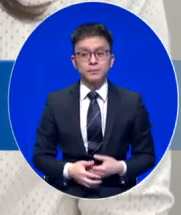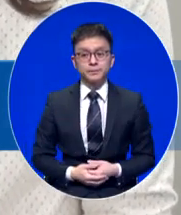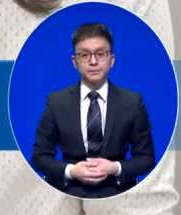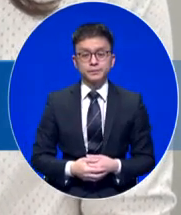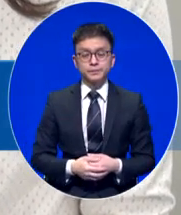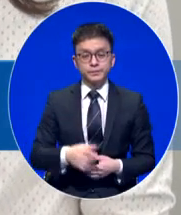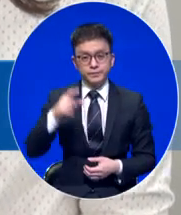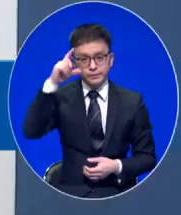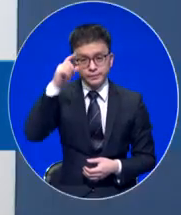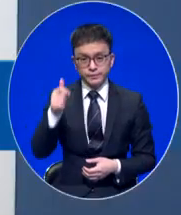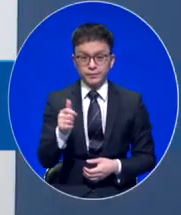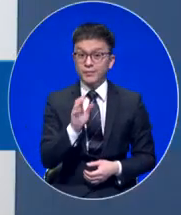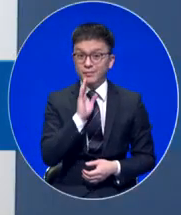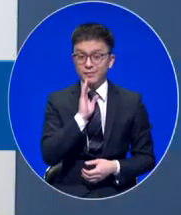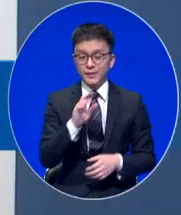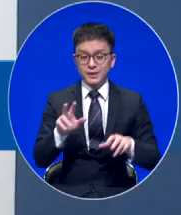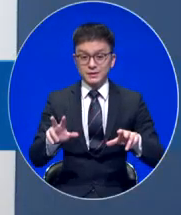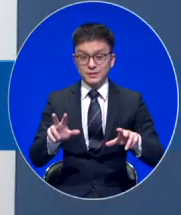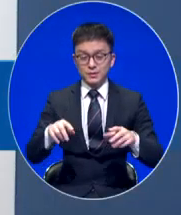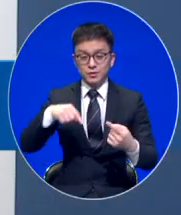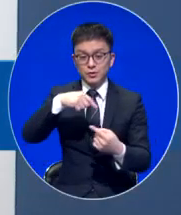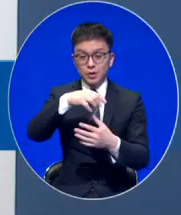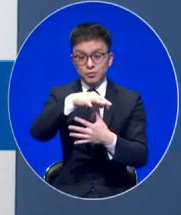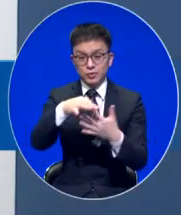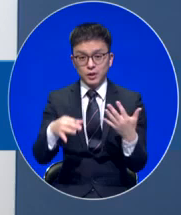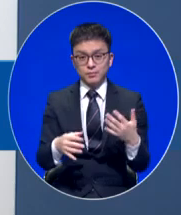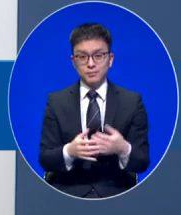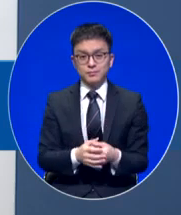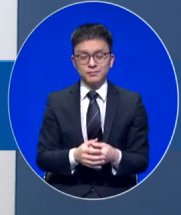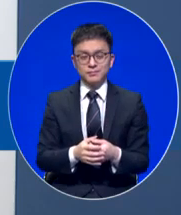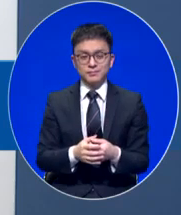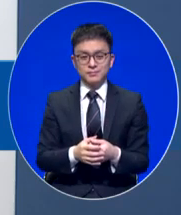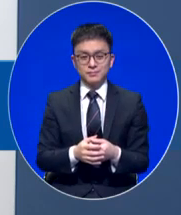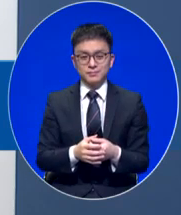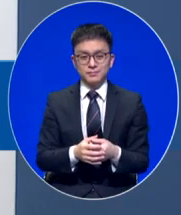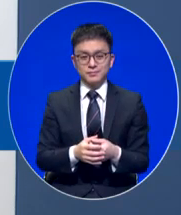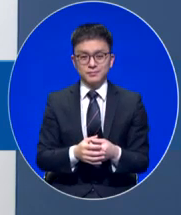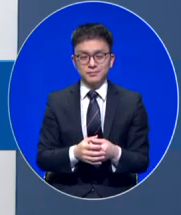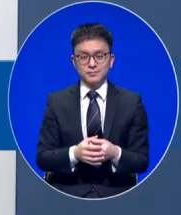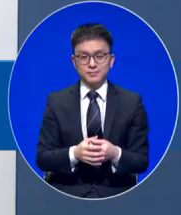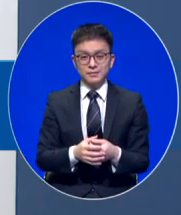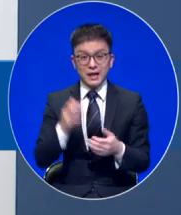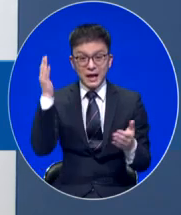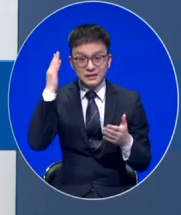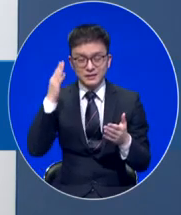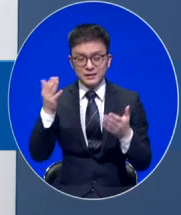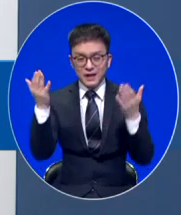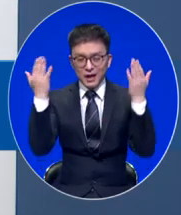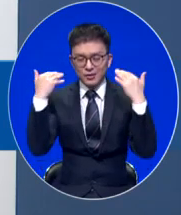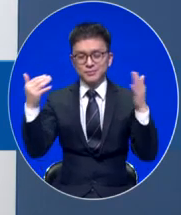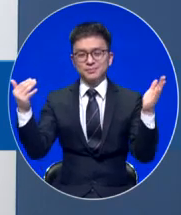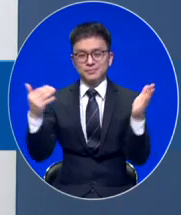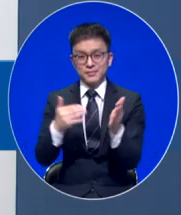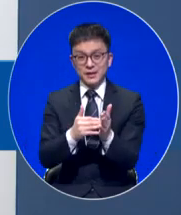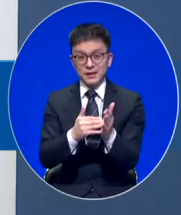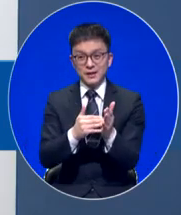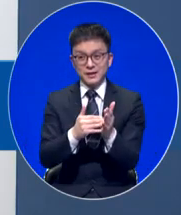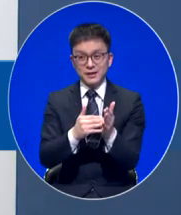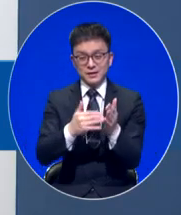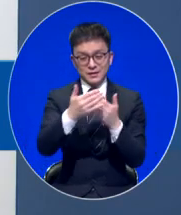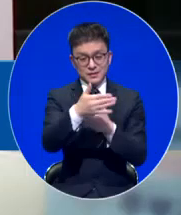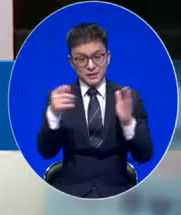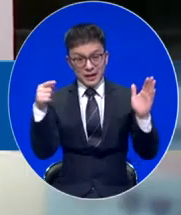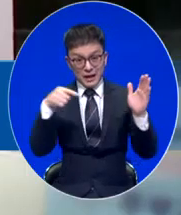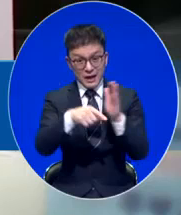4 지금 현재 센터 에서는 아이들이 하교 하고 나면 간단한 간식을 먹고 그리고 숙제하고 독서지도 같은